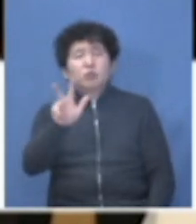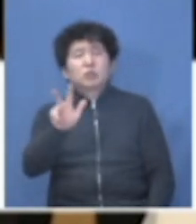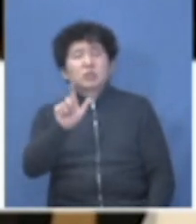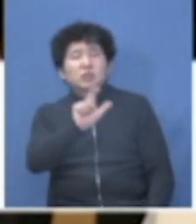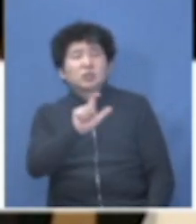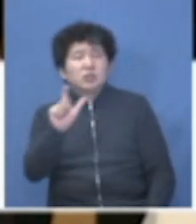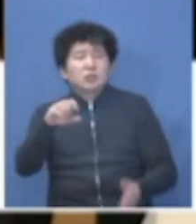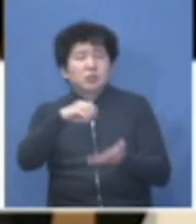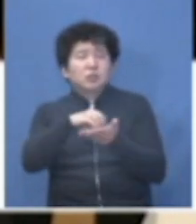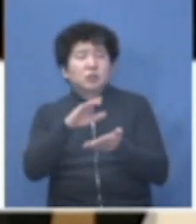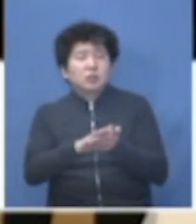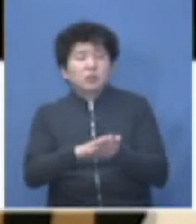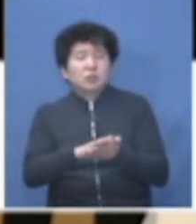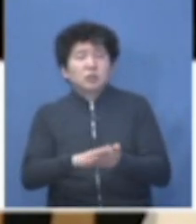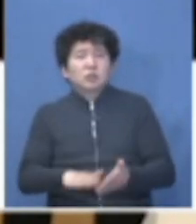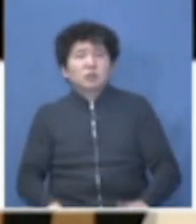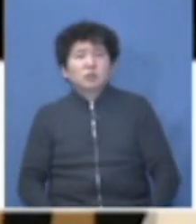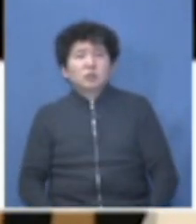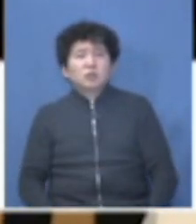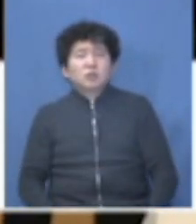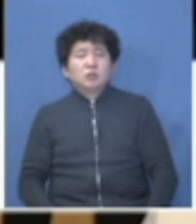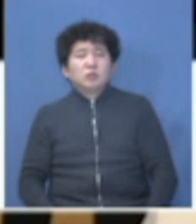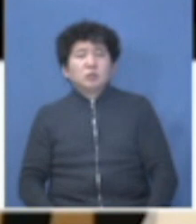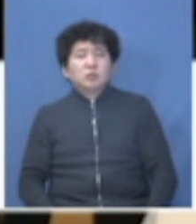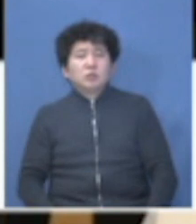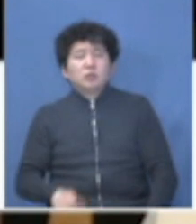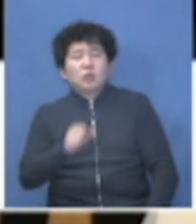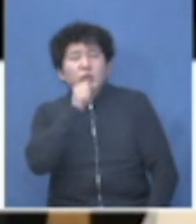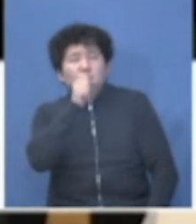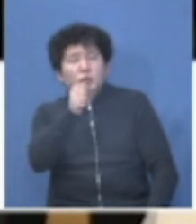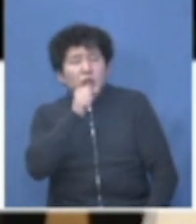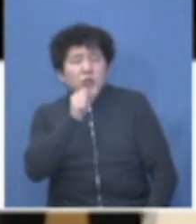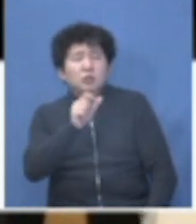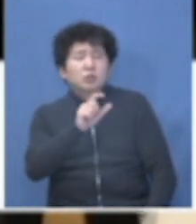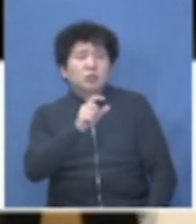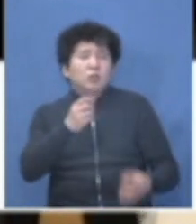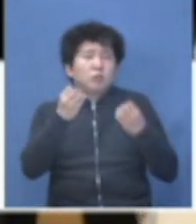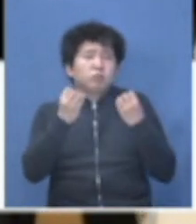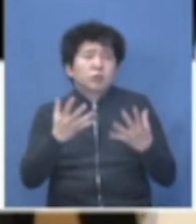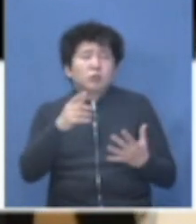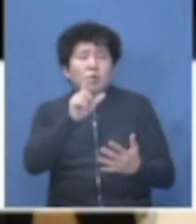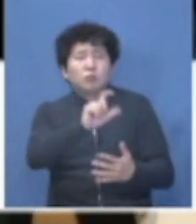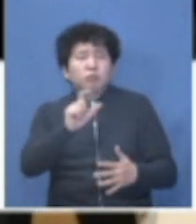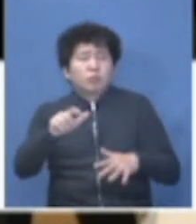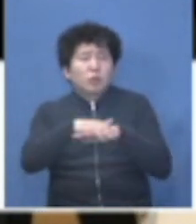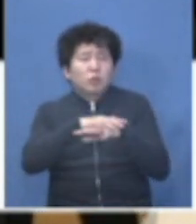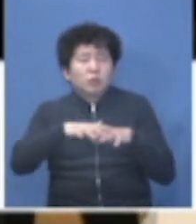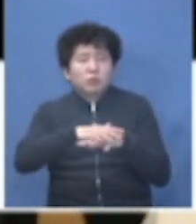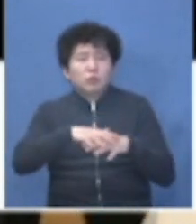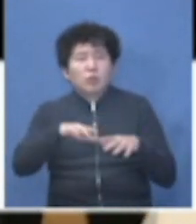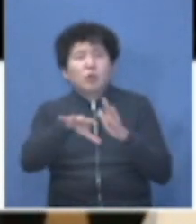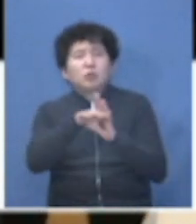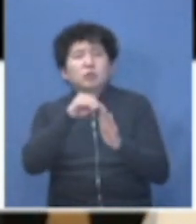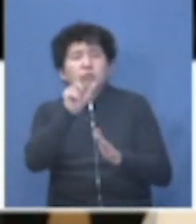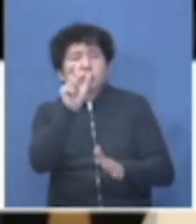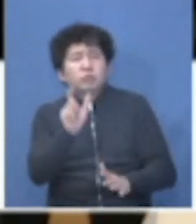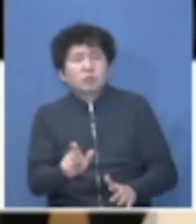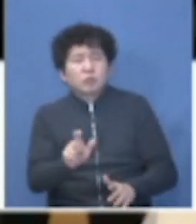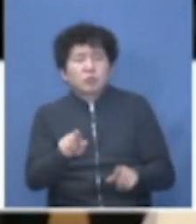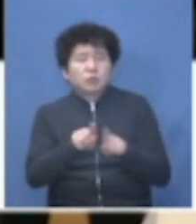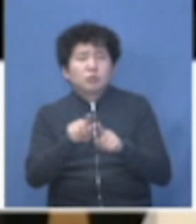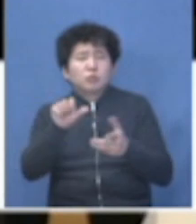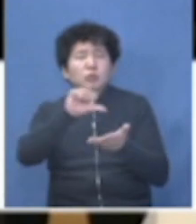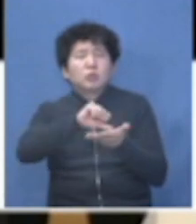участников депутаты Маслихата всех уровней, общественники, журналисты. Это прекрасный вклад в популяризацию шахмат. Это